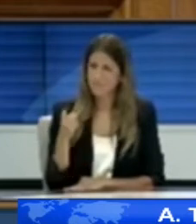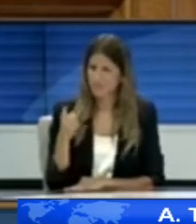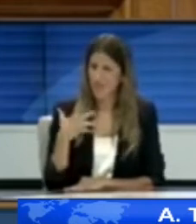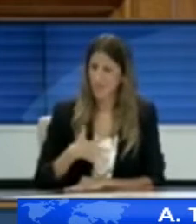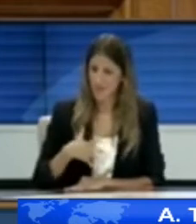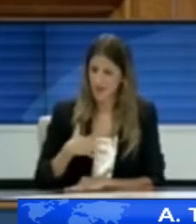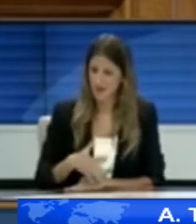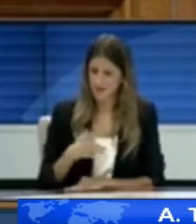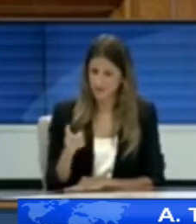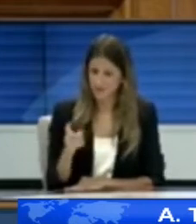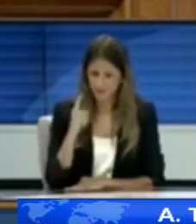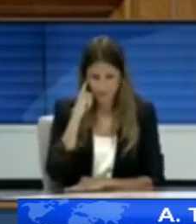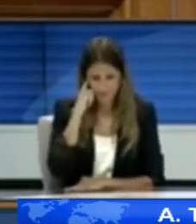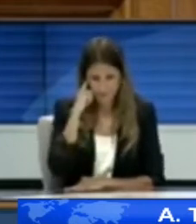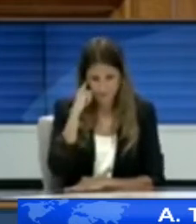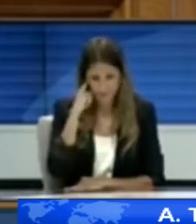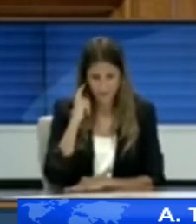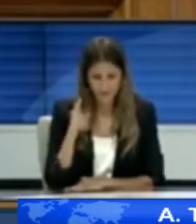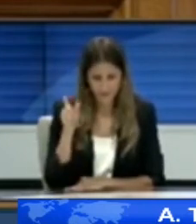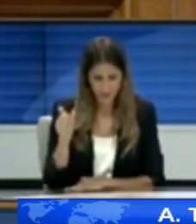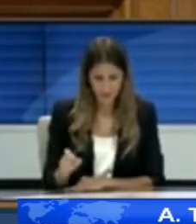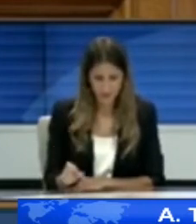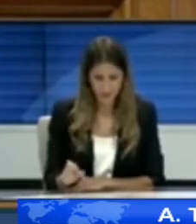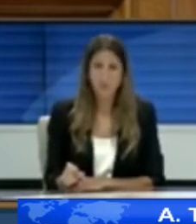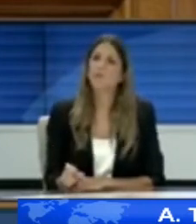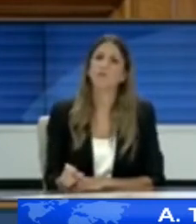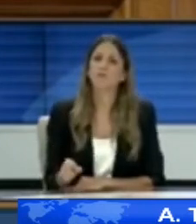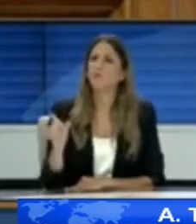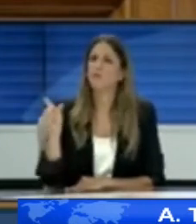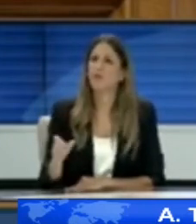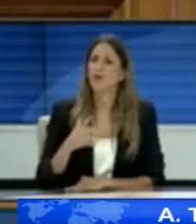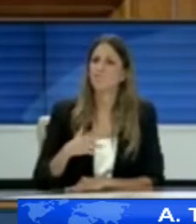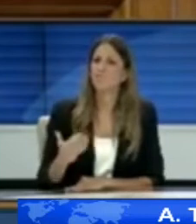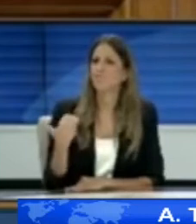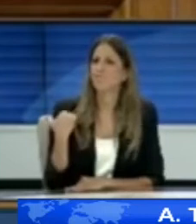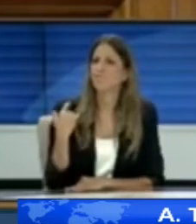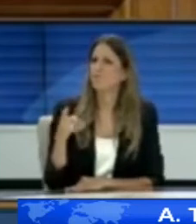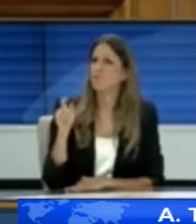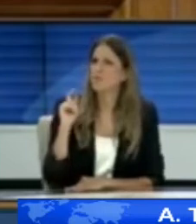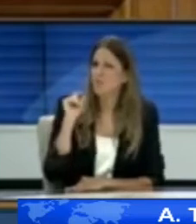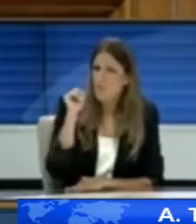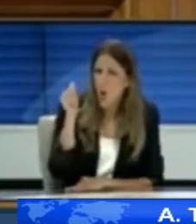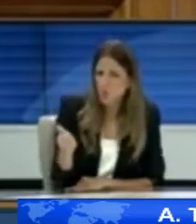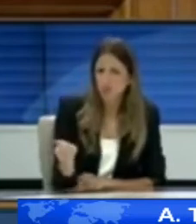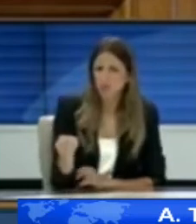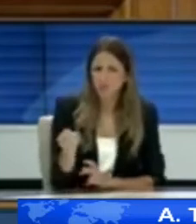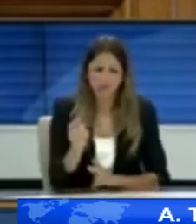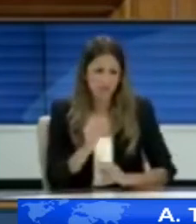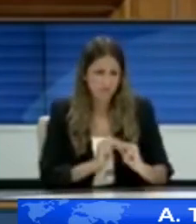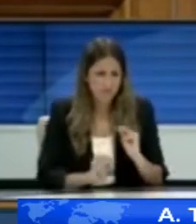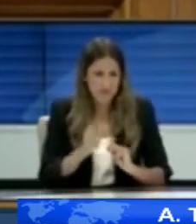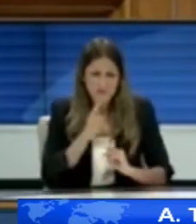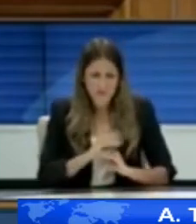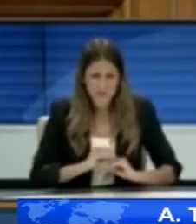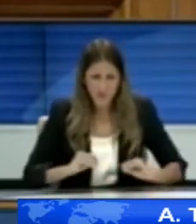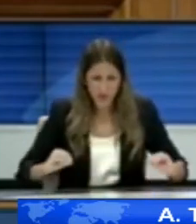πρώτος, και όχι το γεγονός ότι η αντιπολίτευση σας ζητάει εκλογές, να ανοίξετε μόνος σας, με διαρροές από το Μέγαρο Μαξίμου, με